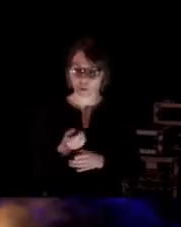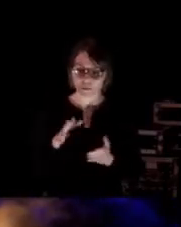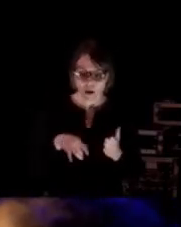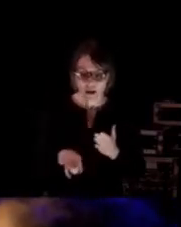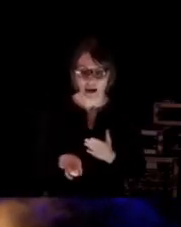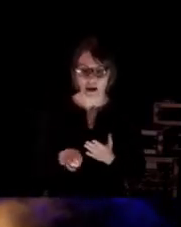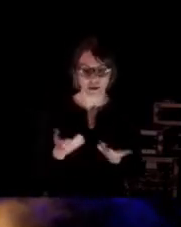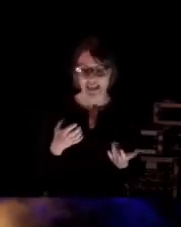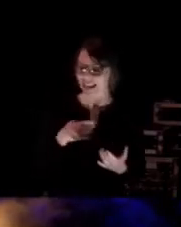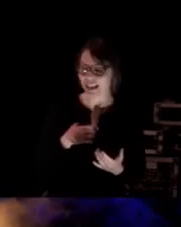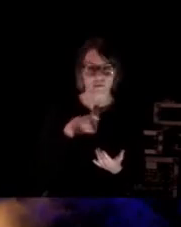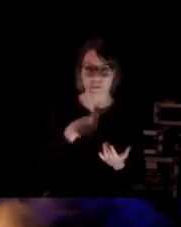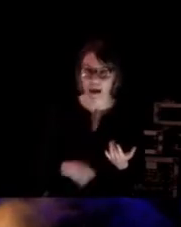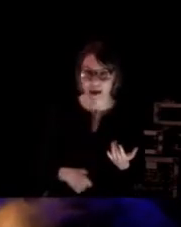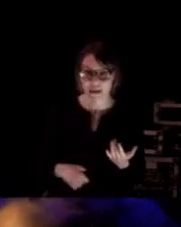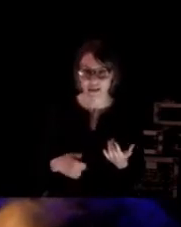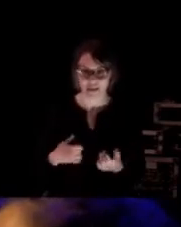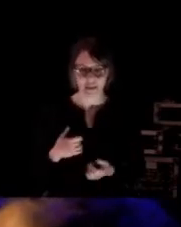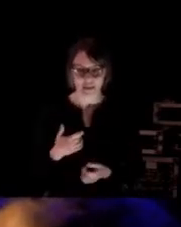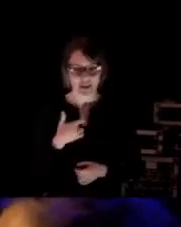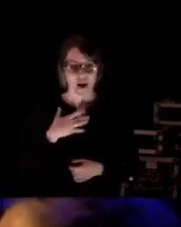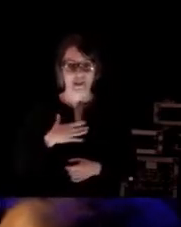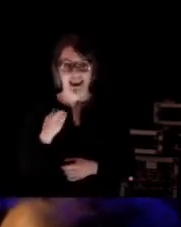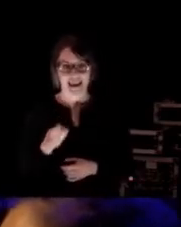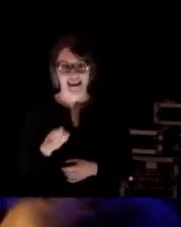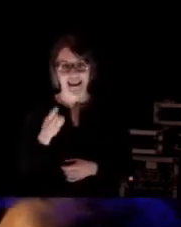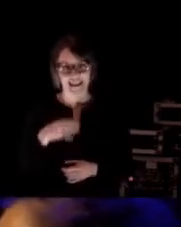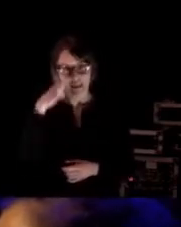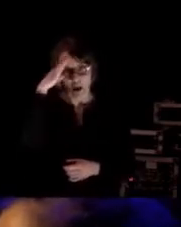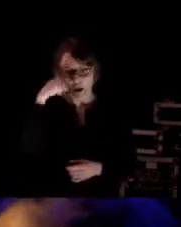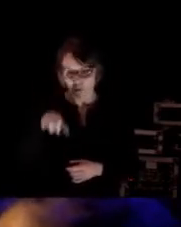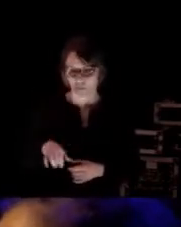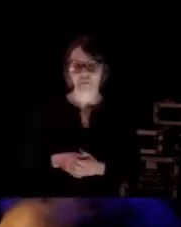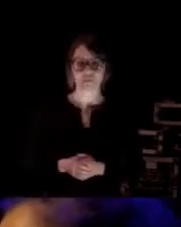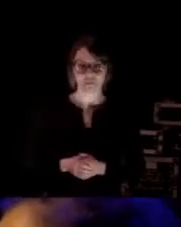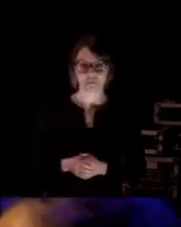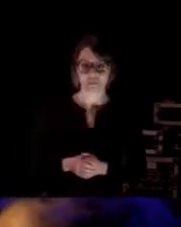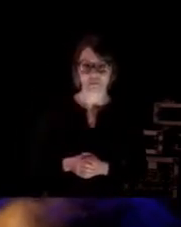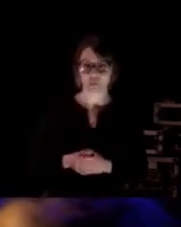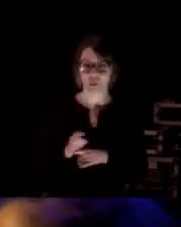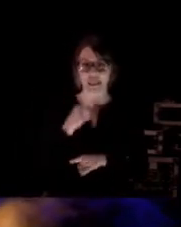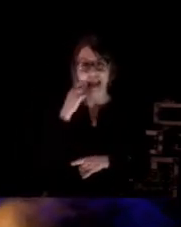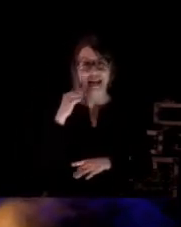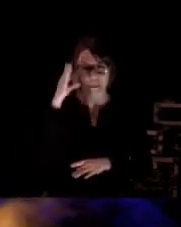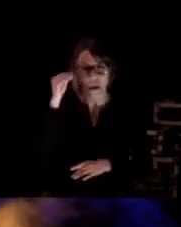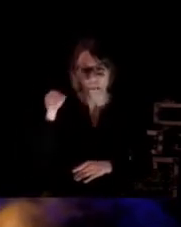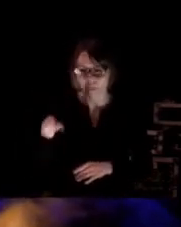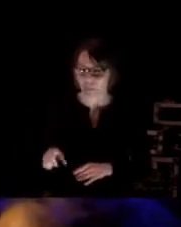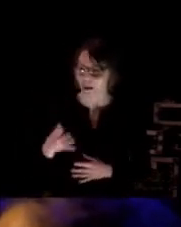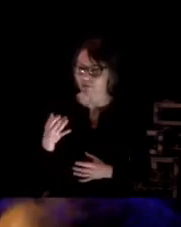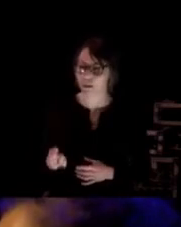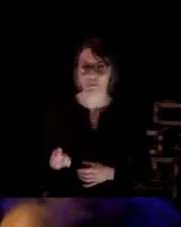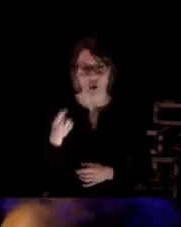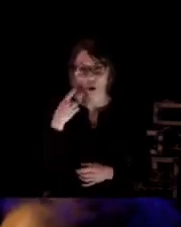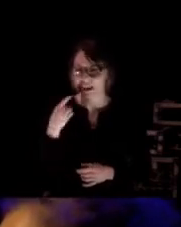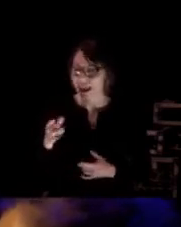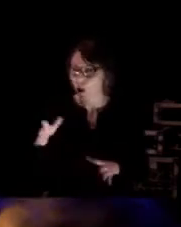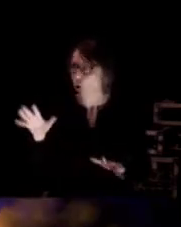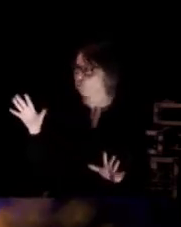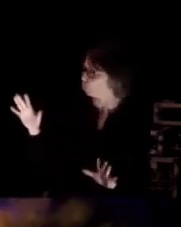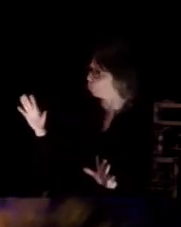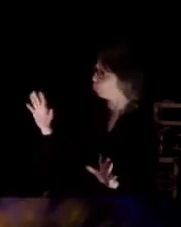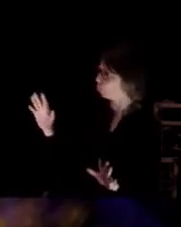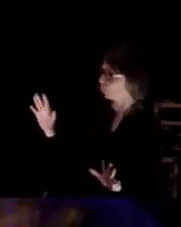og ikke var redd for meg. Jeg hadde en kar. En kar. Det var en litt sånn eldre mann, han var i 50-årene et eller annet